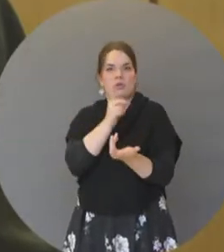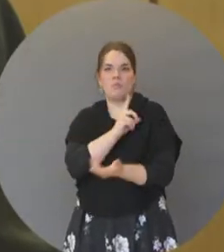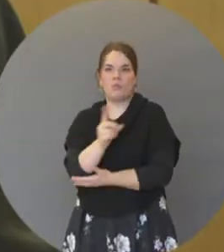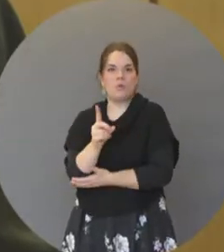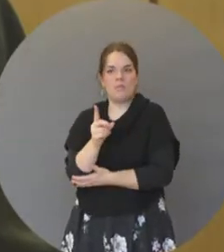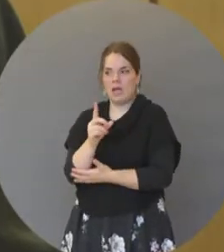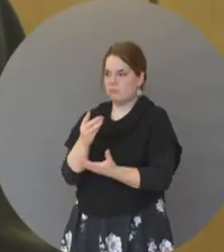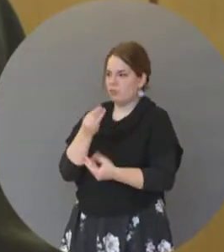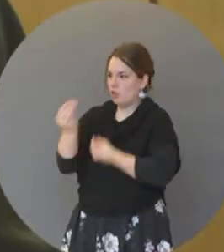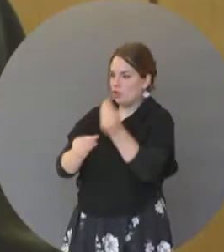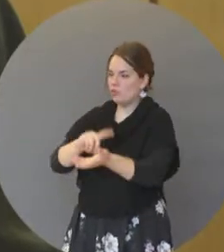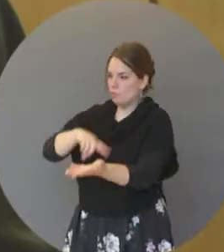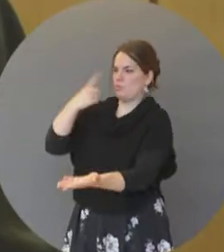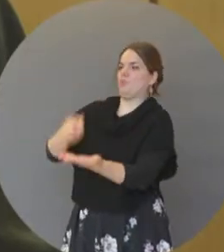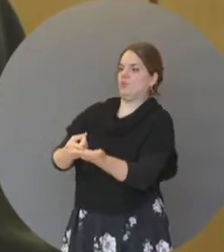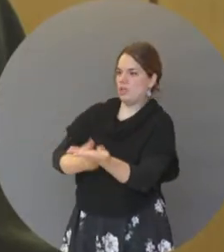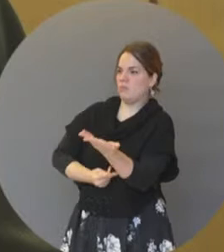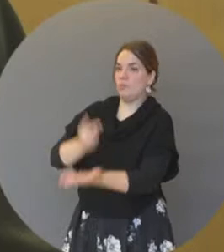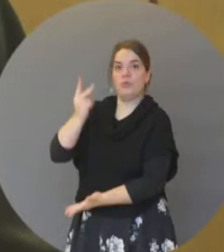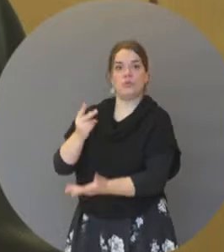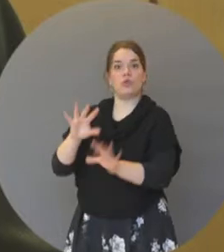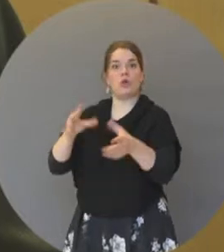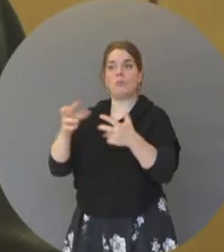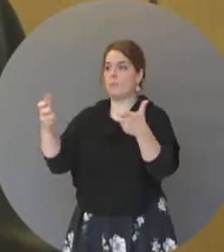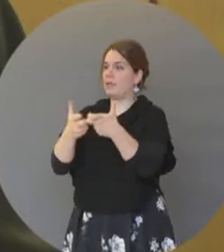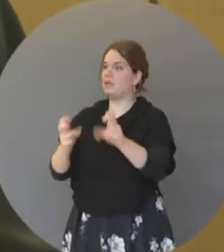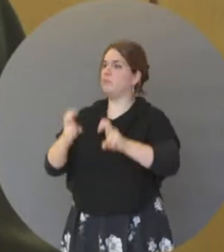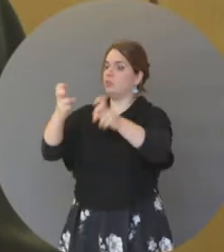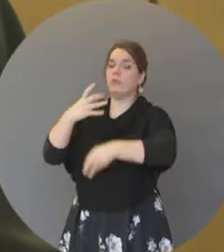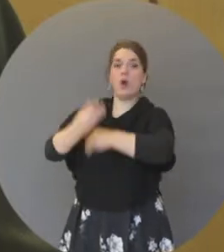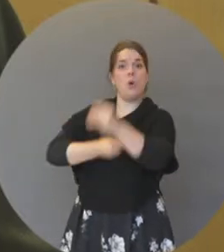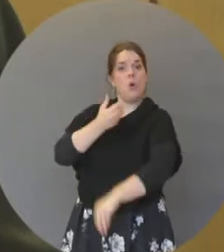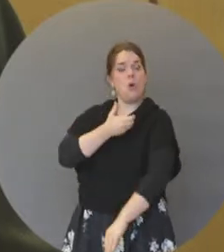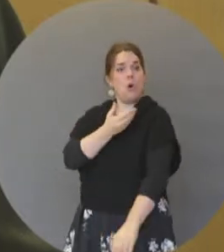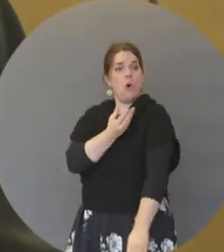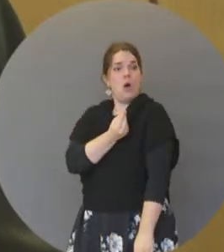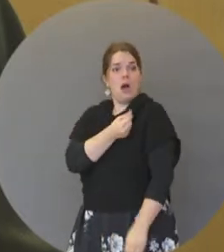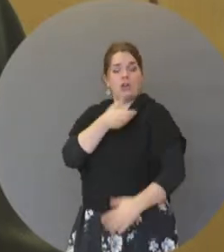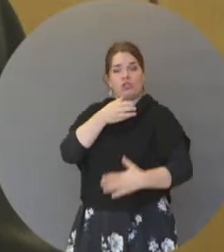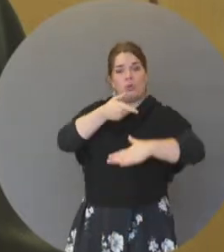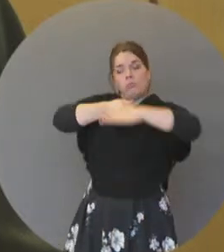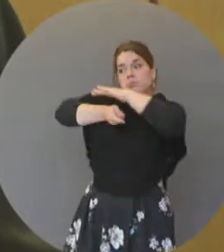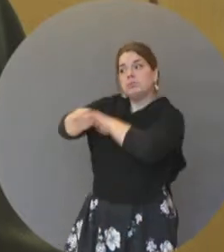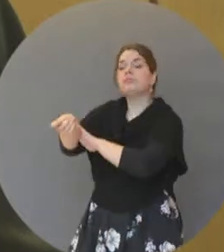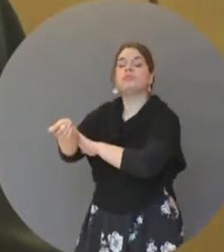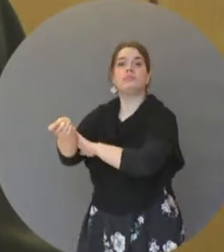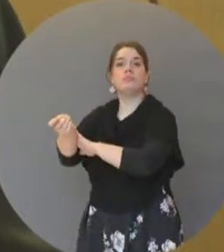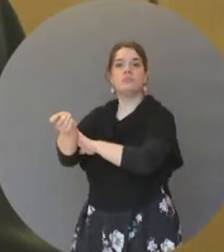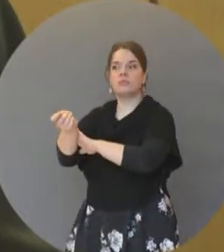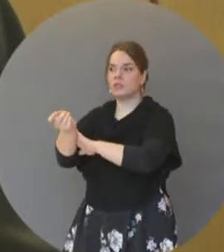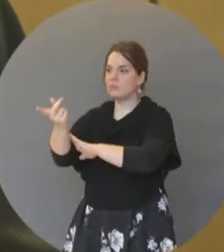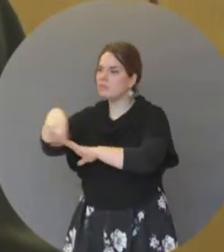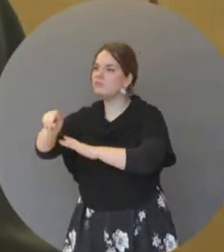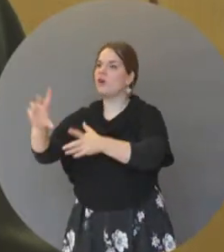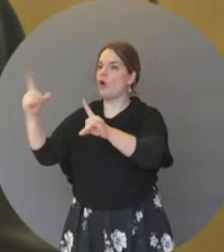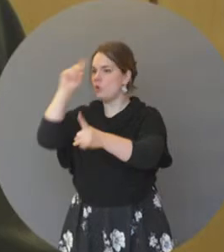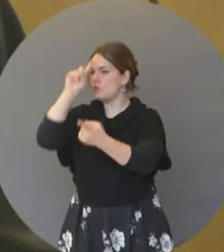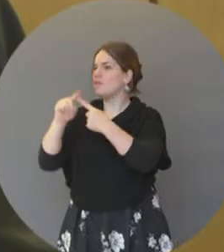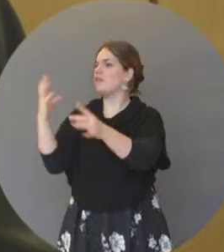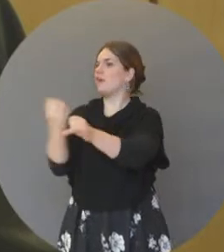par celui de la subvention de remplir des obligations des coulant de ces différents objectifs